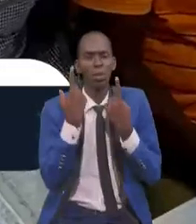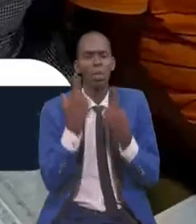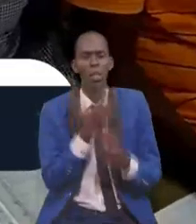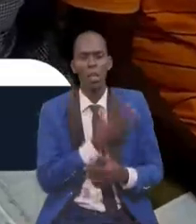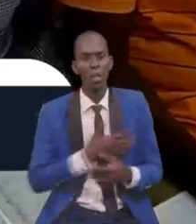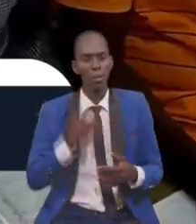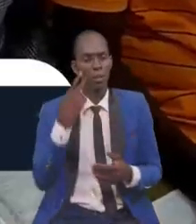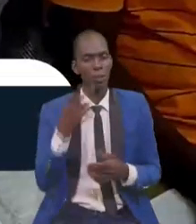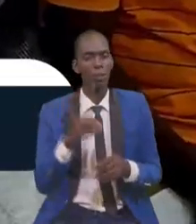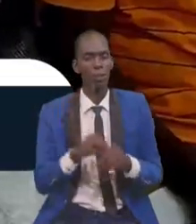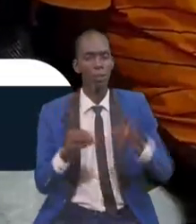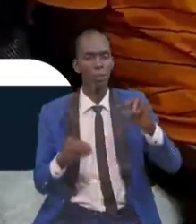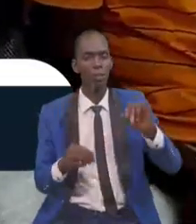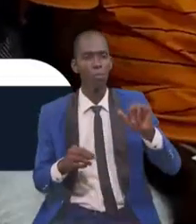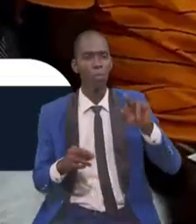stupéfiés.